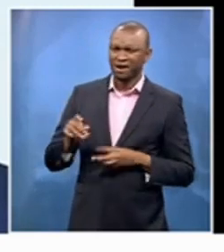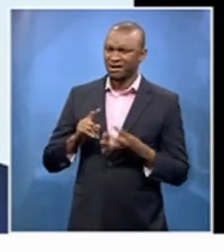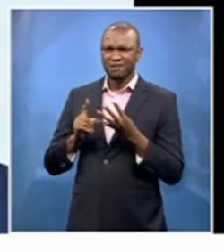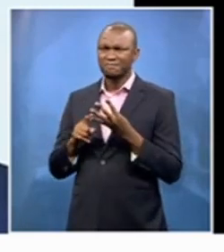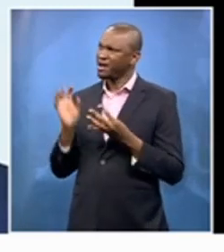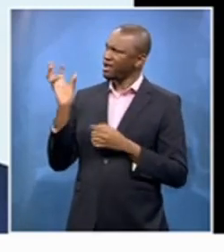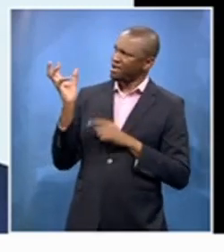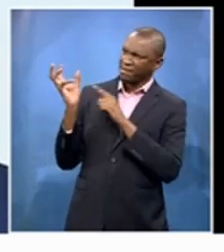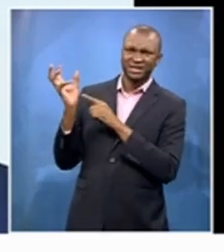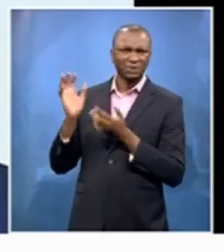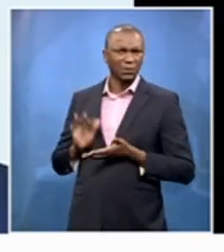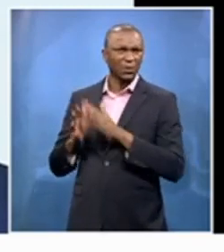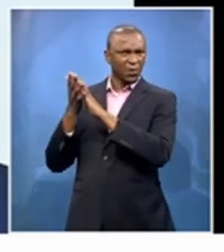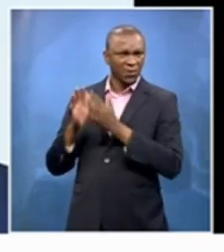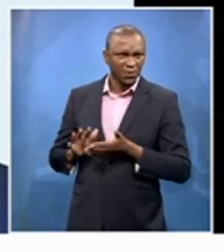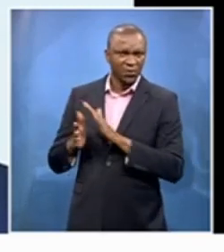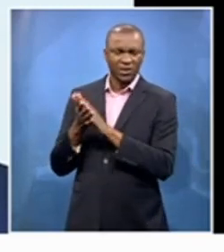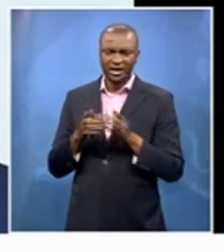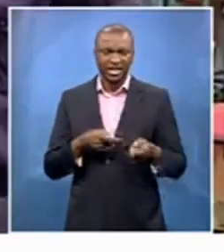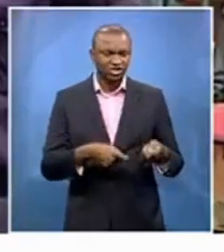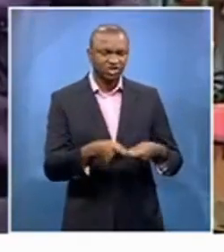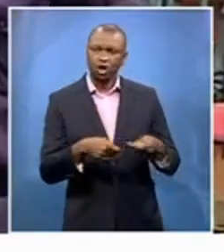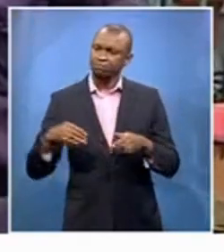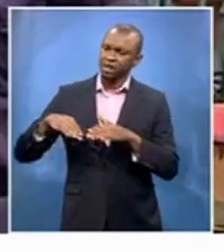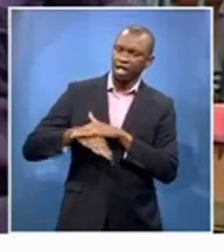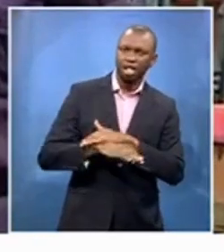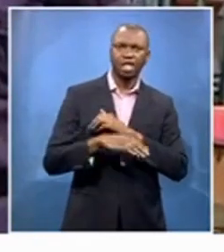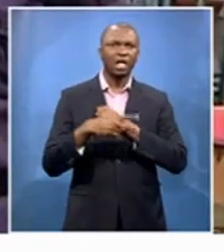Kungenelwa etitolo kwentiwa naku ngesiNgisi lengathi i-looting.